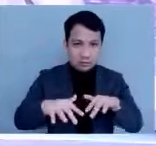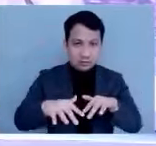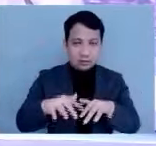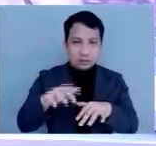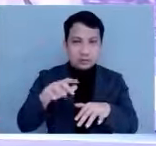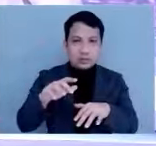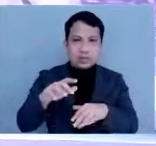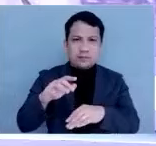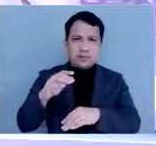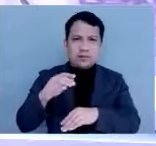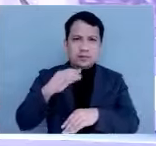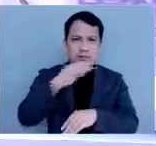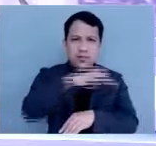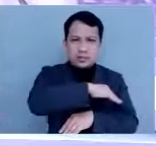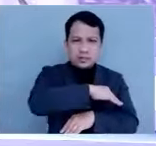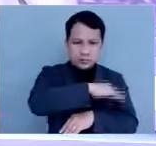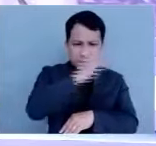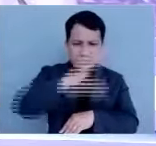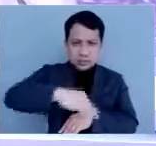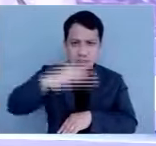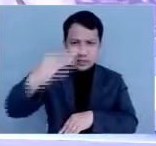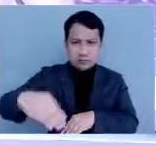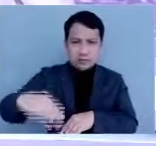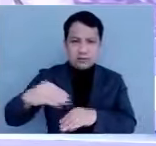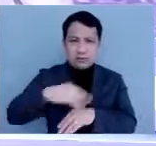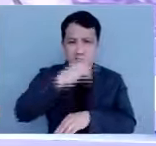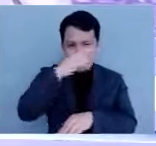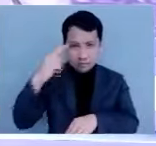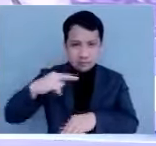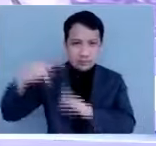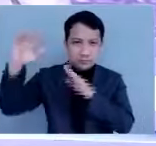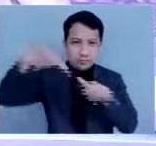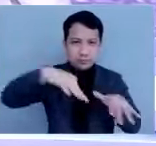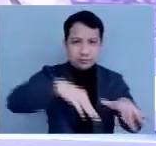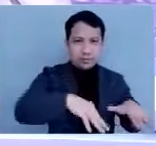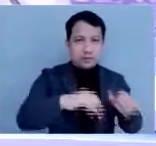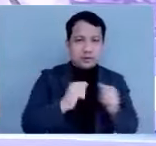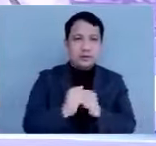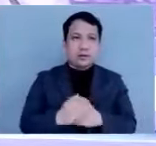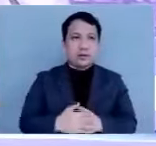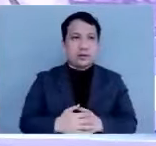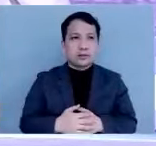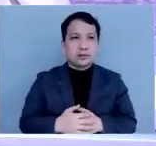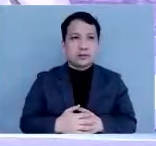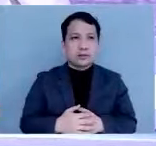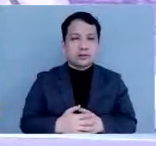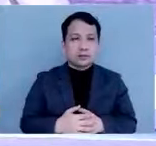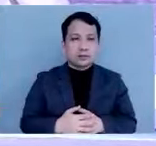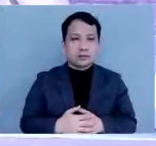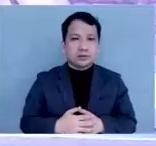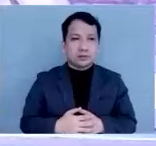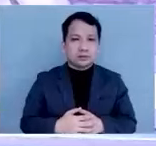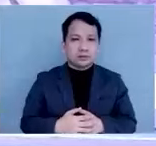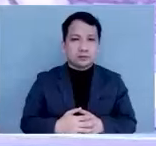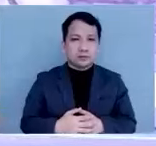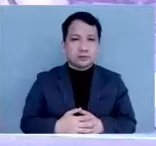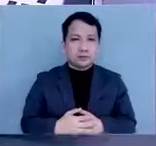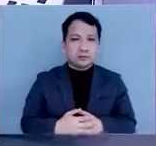at sa Bandang Rizal, bababa po yan sa Marikina. Let's be vigilant, especially over the night. Ano? Yes. Hindi pa tayo